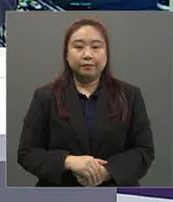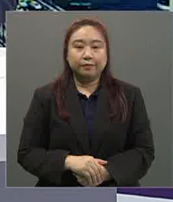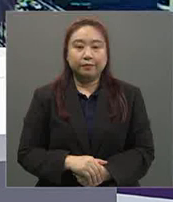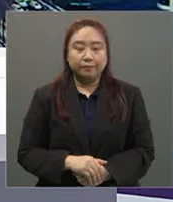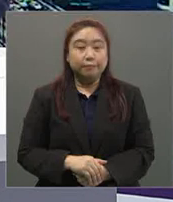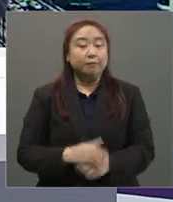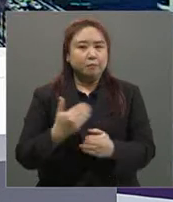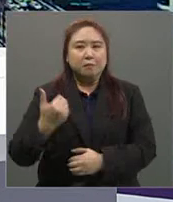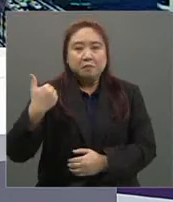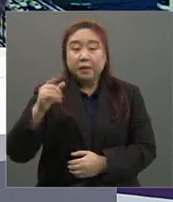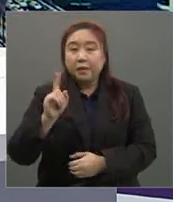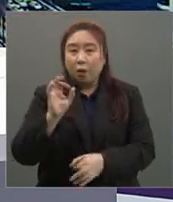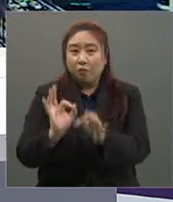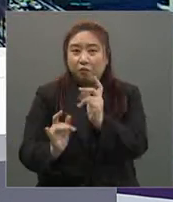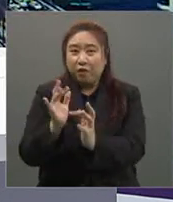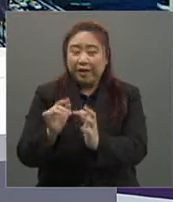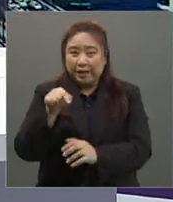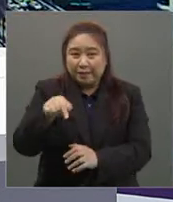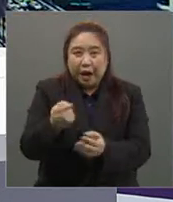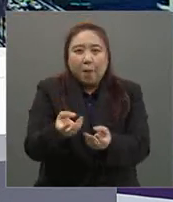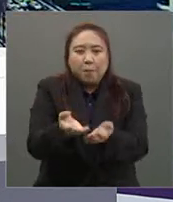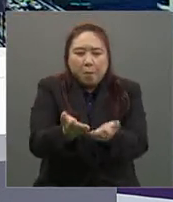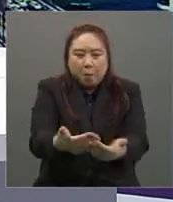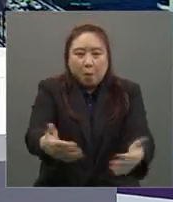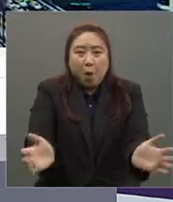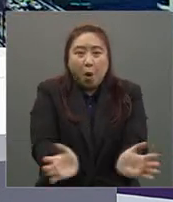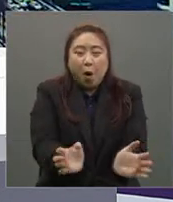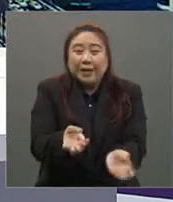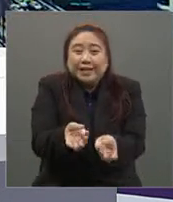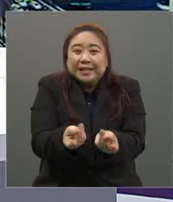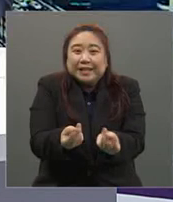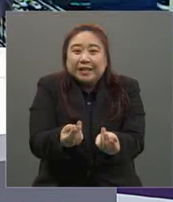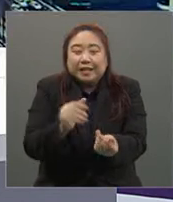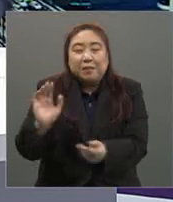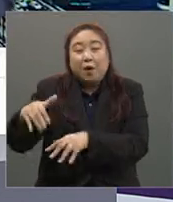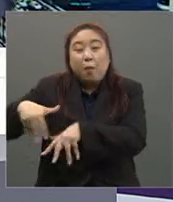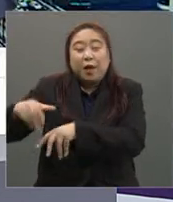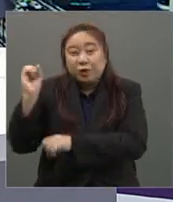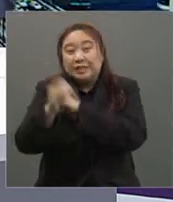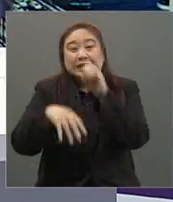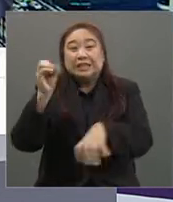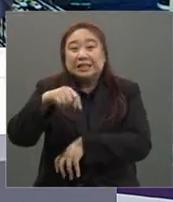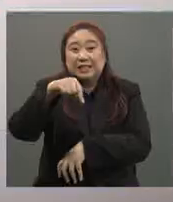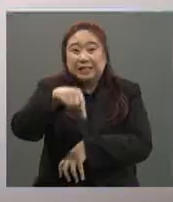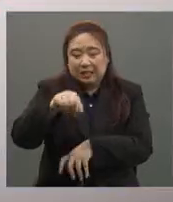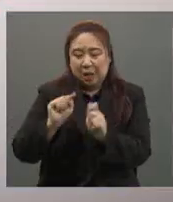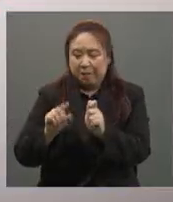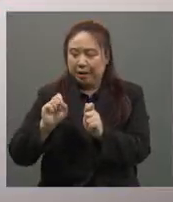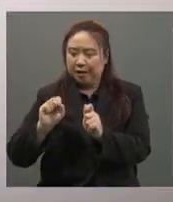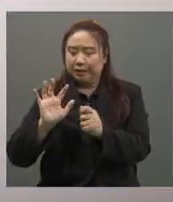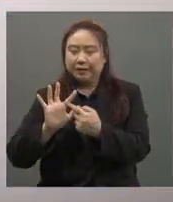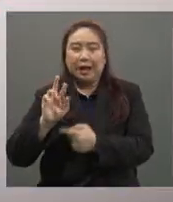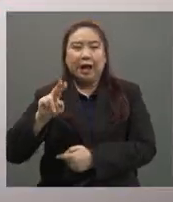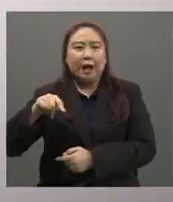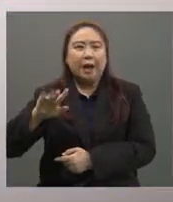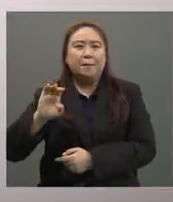คุณผู้ชมครับเกิดเหตุไฟไหม้บ่อถมดินที่มีชาวบ้านมาทิ้งขยะในพื้นที่อำเภอสารพีจังหวัดเชียงใหม่นะครับเจ้าหน้าที่ใช้เวลาในการควบคุมเพลิง